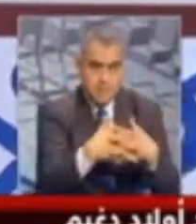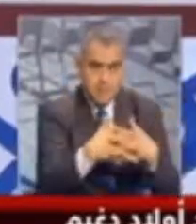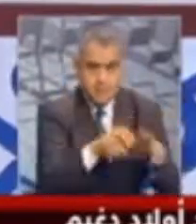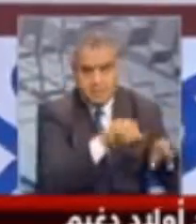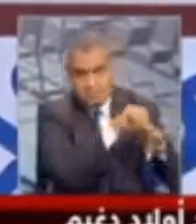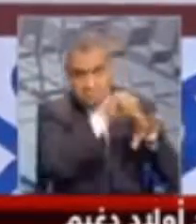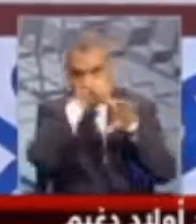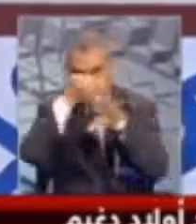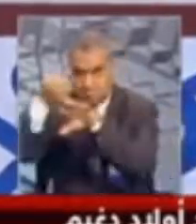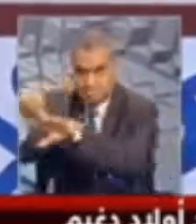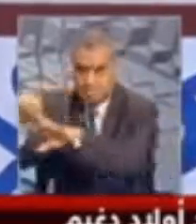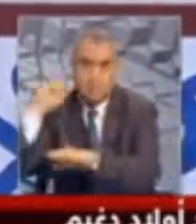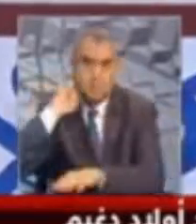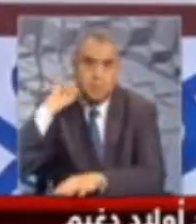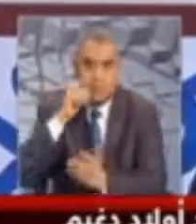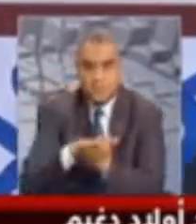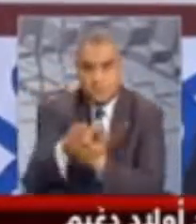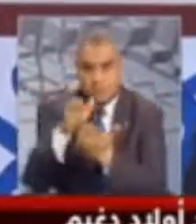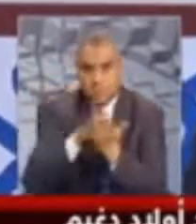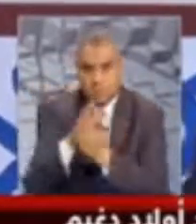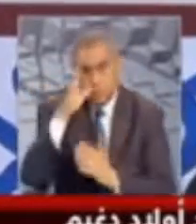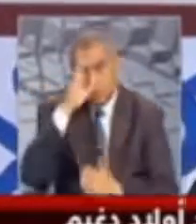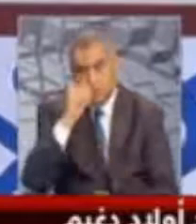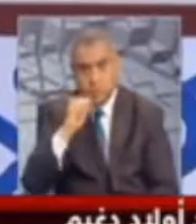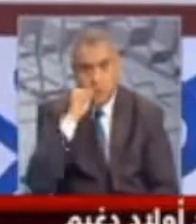يشرفونا النهارده على ارض مطروح و